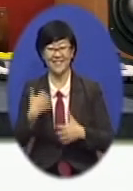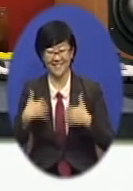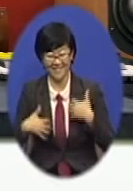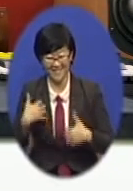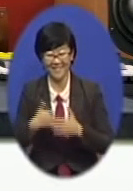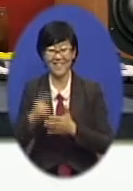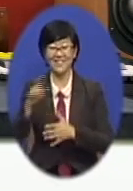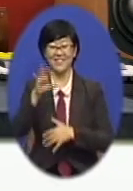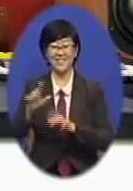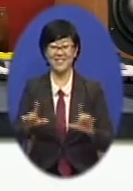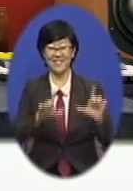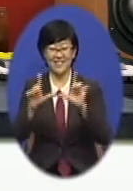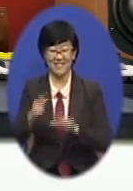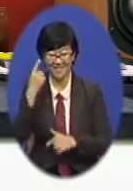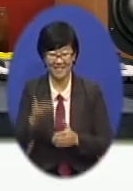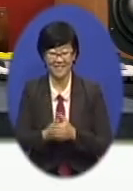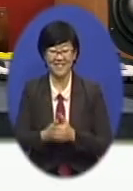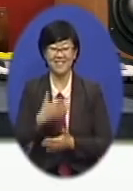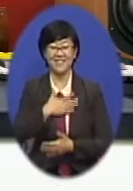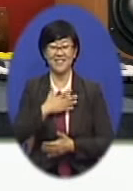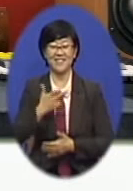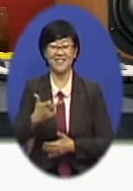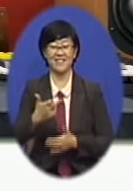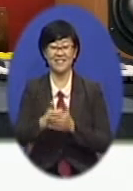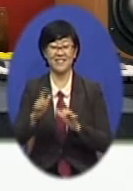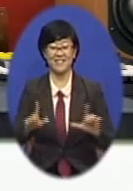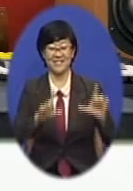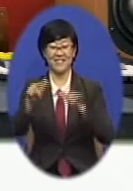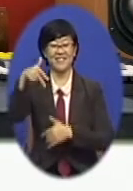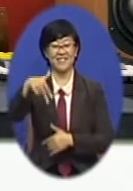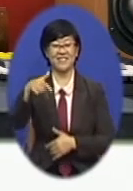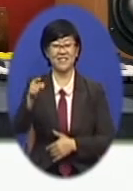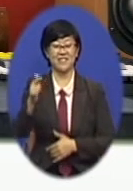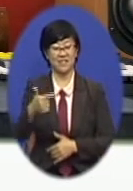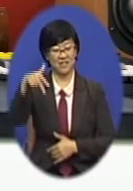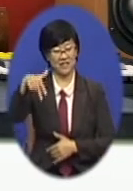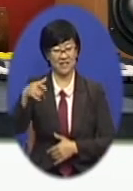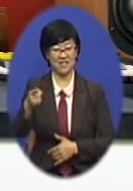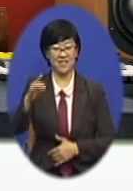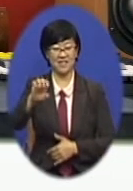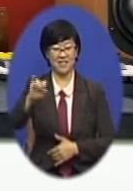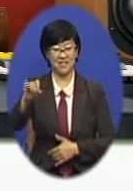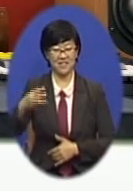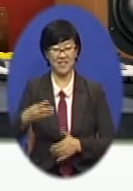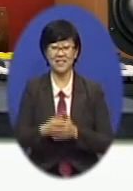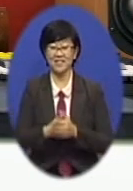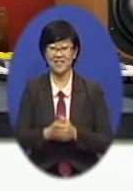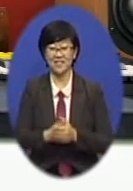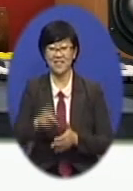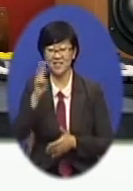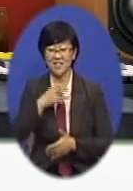반갑습니다. 어디 사시는 누구십니까? 예, 안산 사는 전재필이라 합니다. 전재필입니까? 예. 어떤